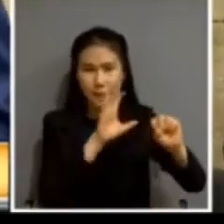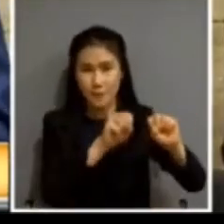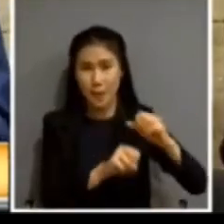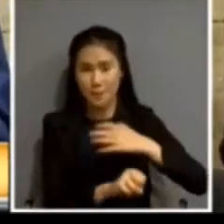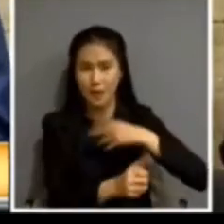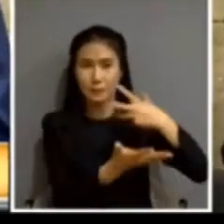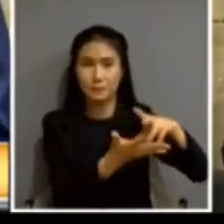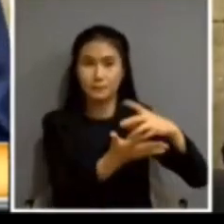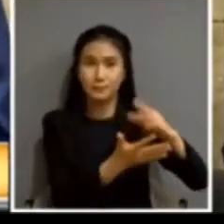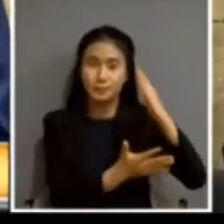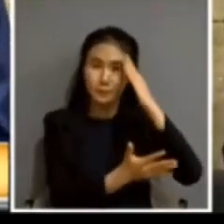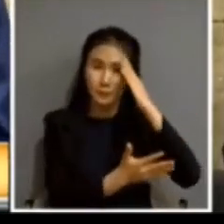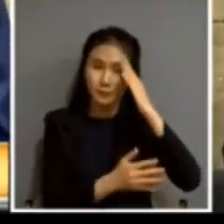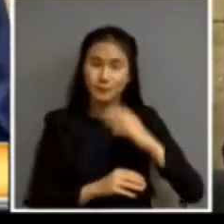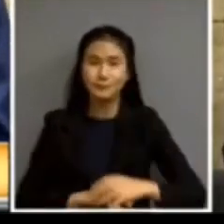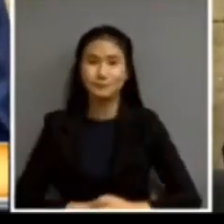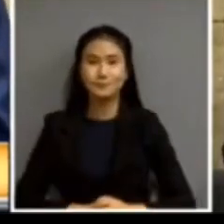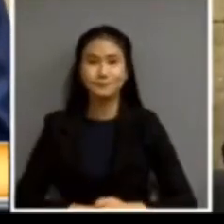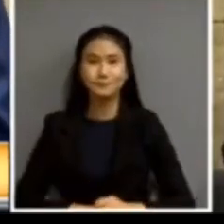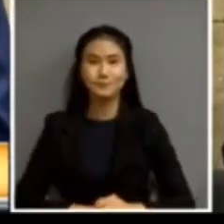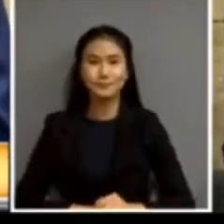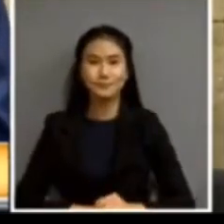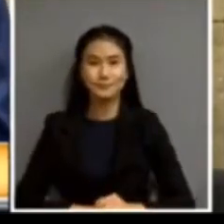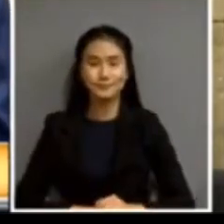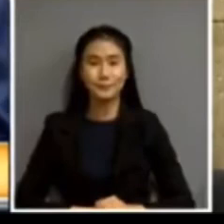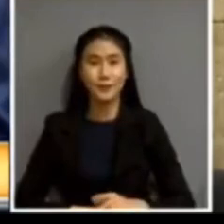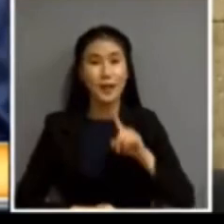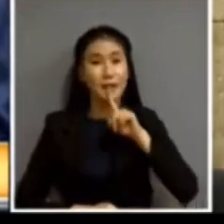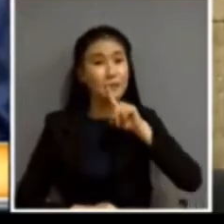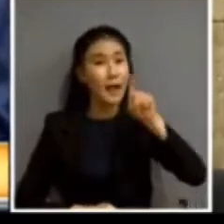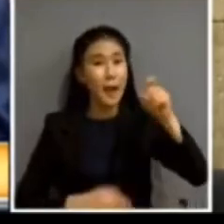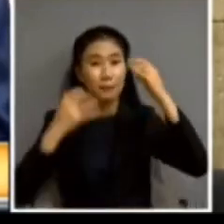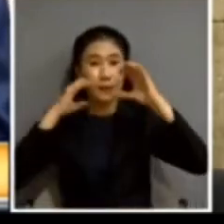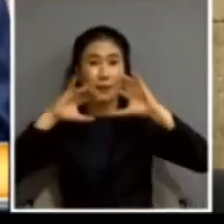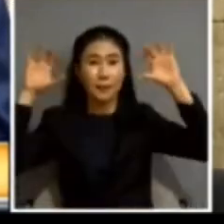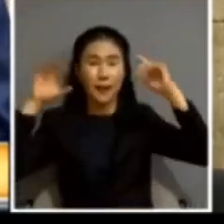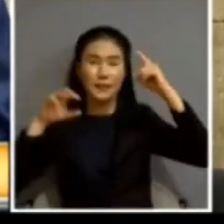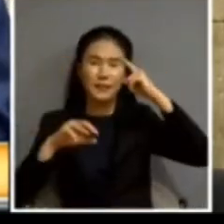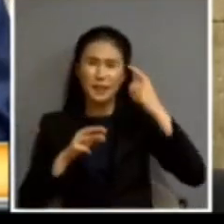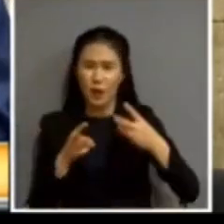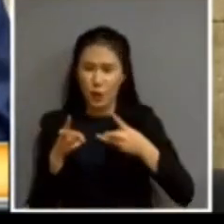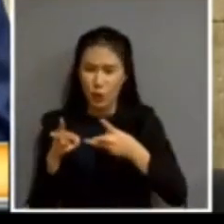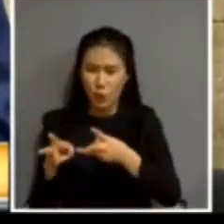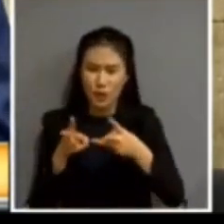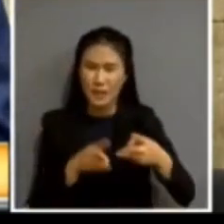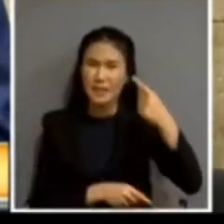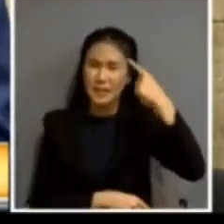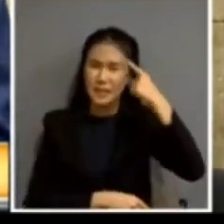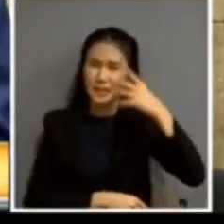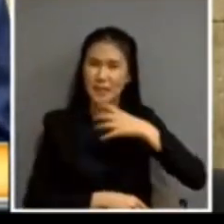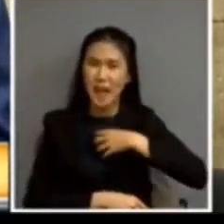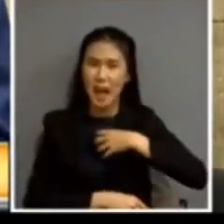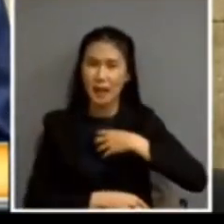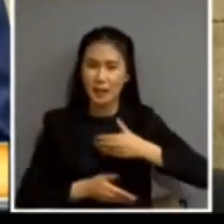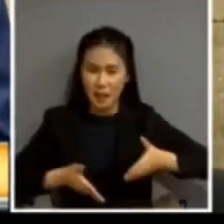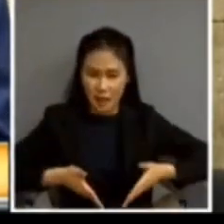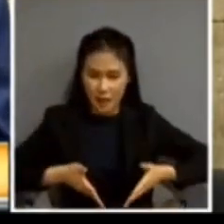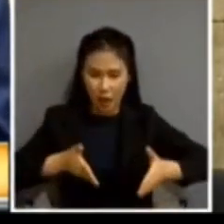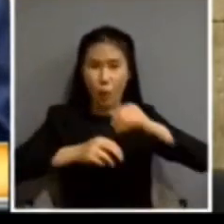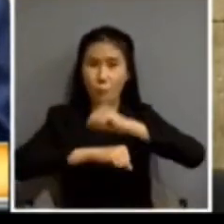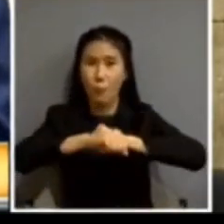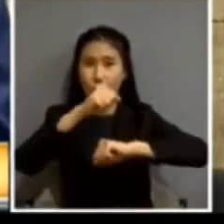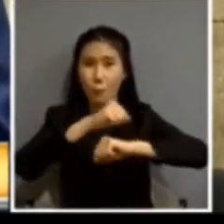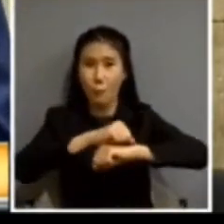คือผมสอบถามว่ารัฐบาลเนี่ยมีแนวคิดที่จะก่อสร้างถนนเส้นท